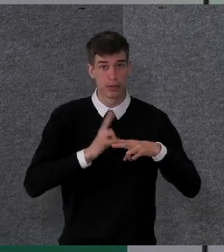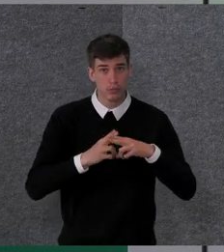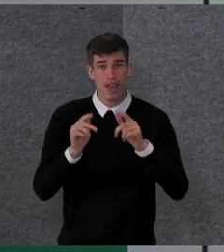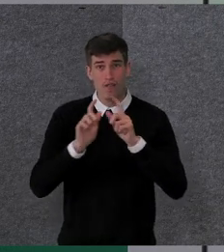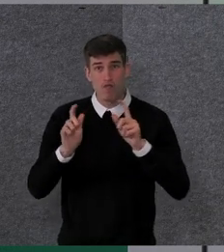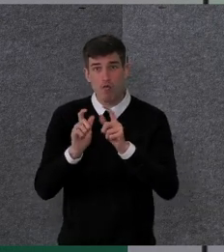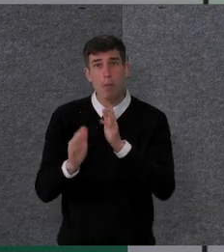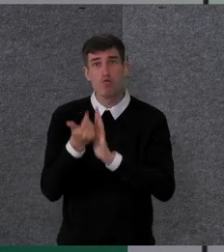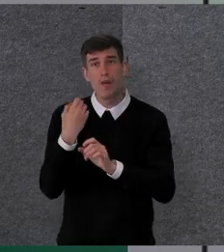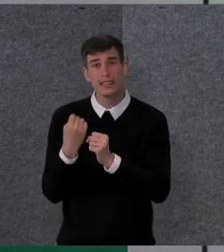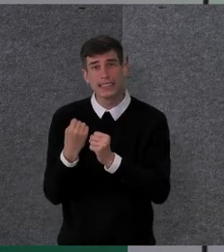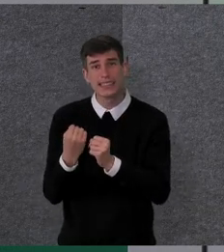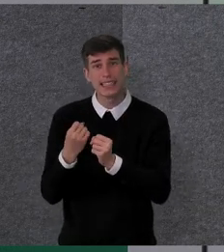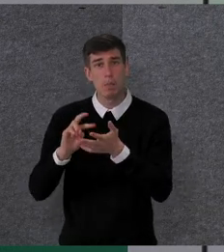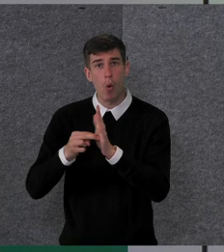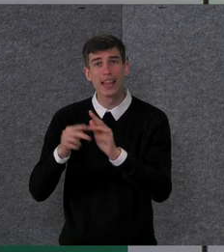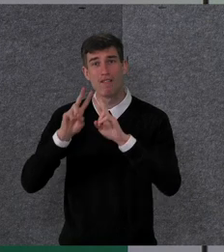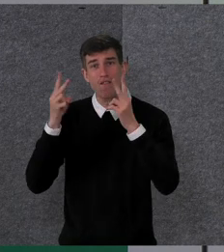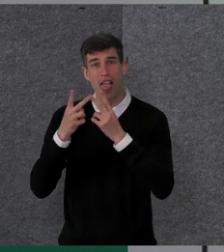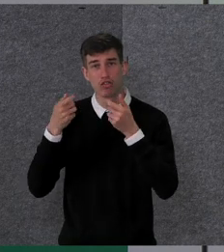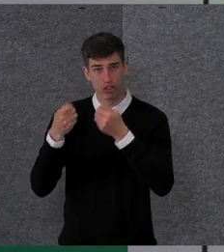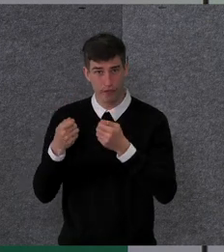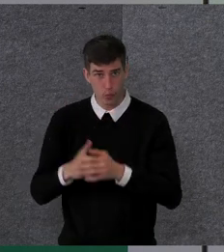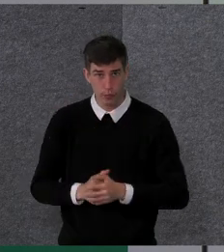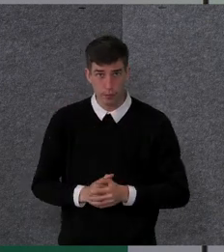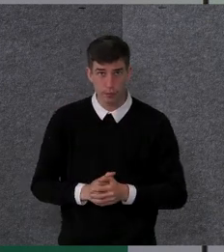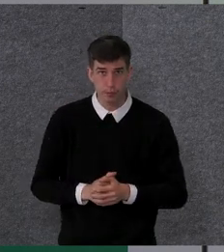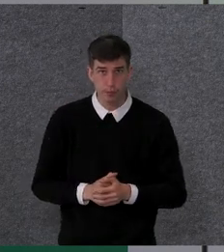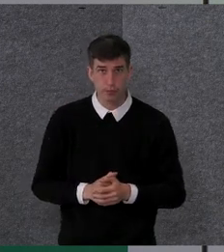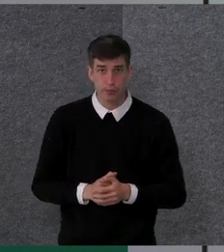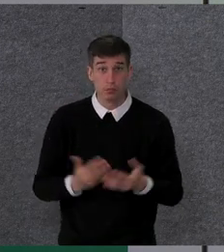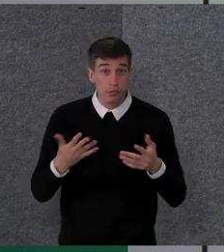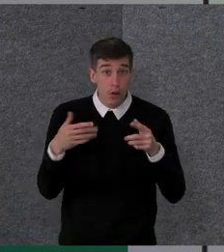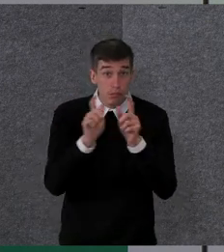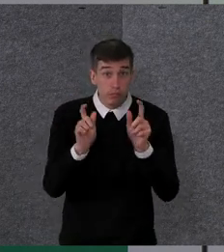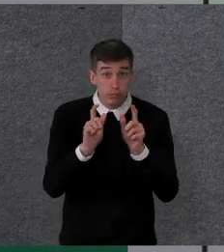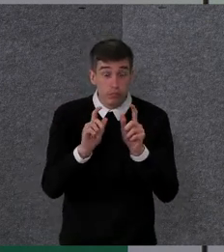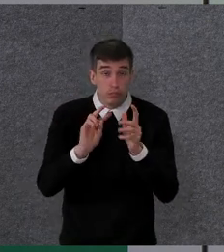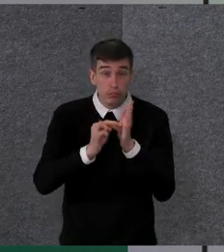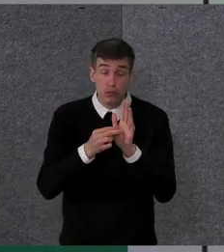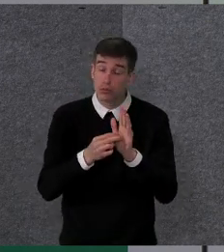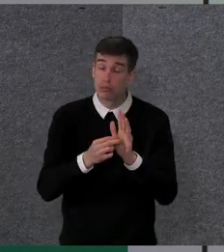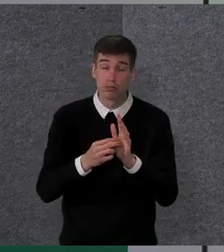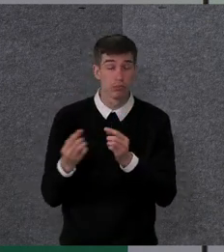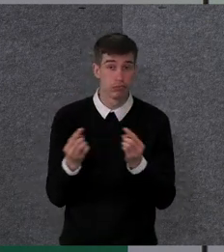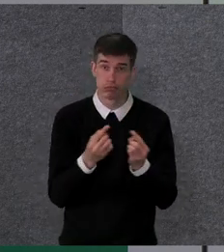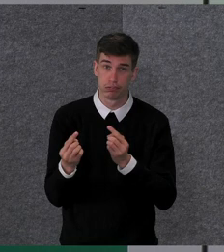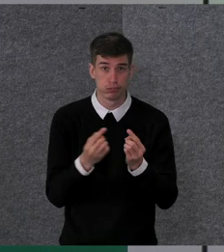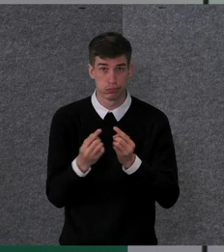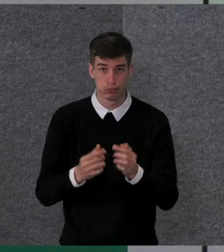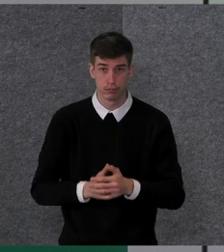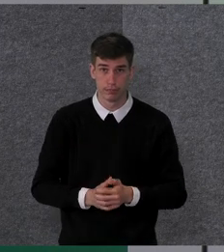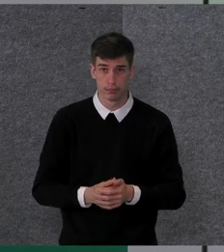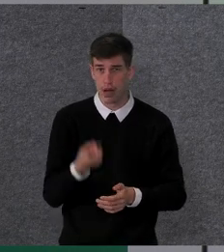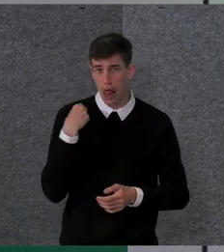Forum Neue Sicherheitspolitik der Böll Stiftung. Und ja, es gibt zu diesen Themen bei uns häufig Streit. Aber ich habe in den letzten